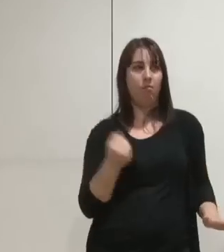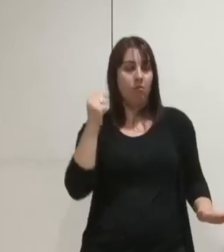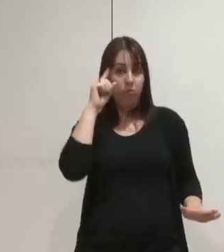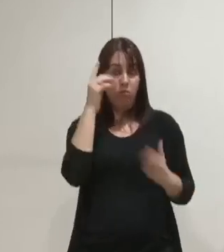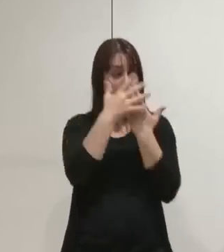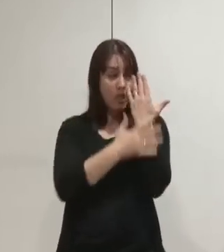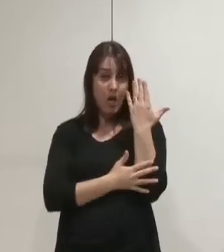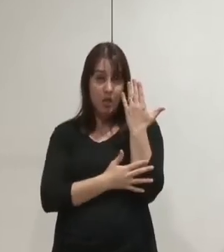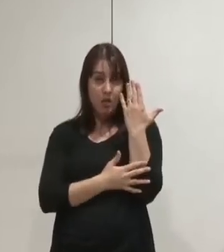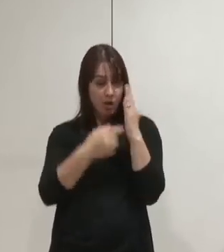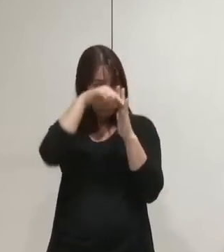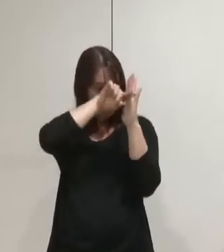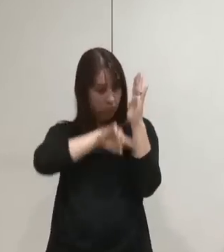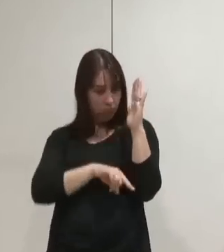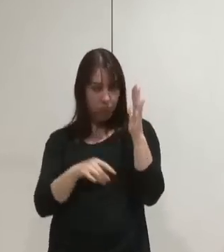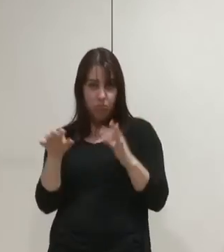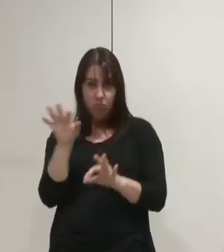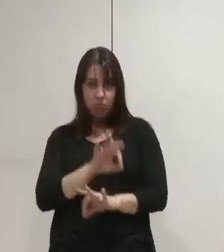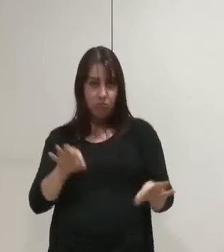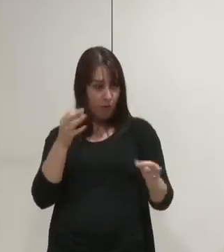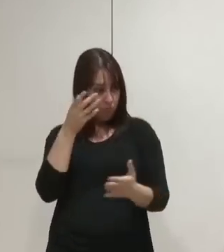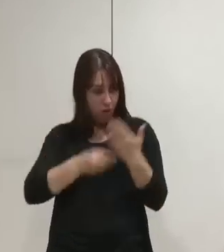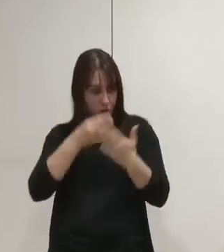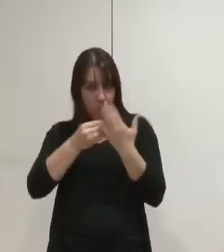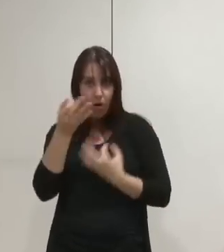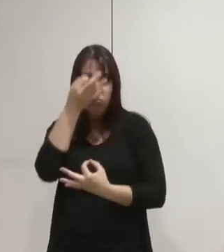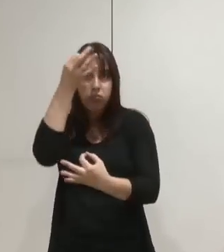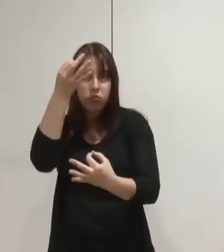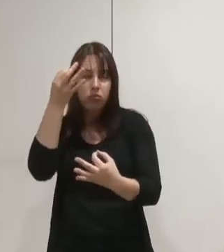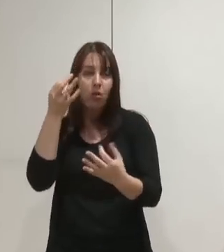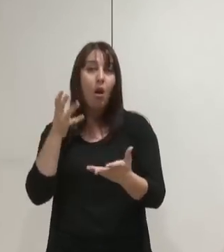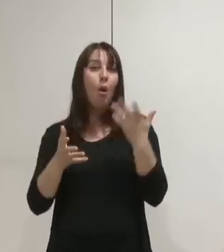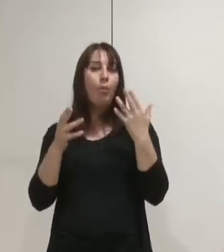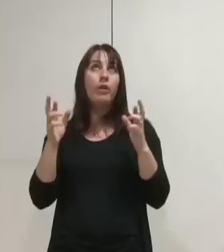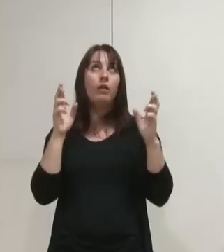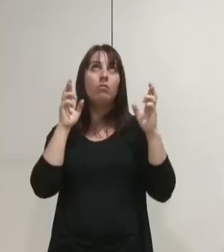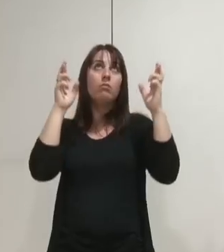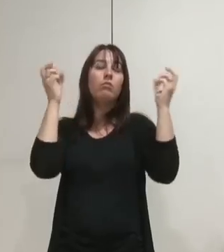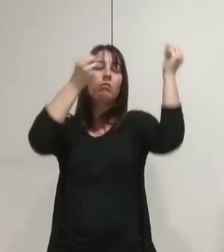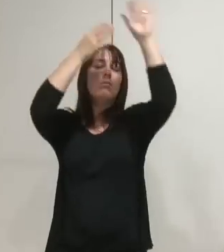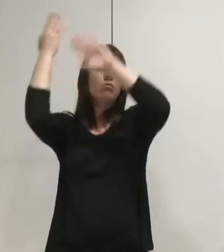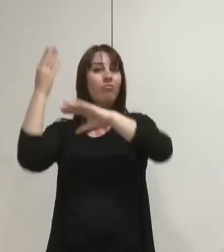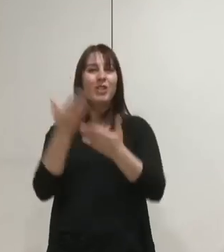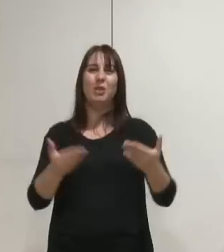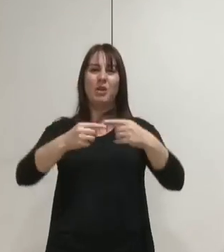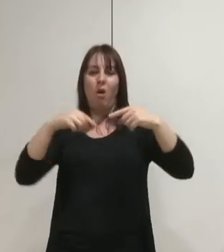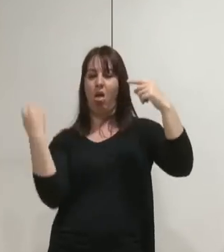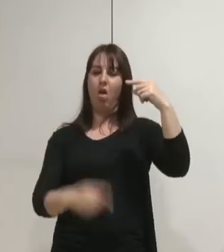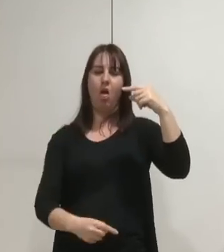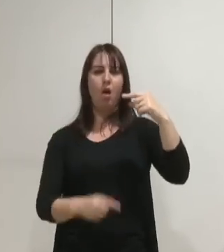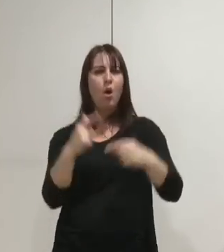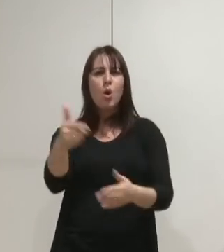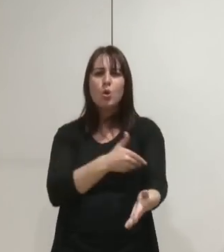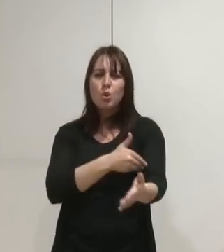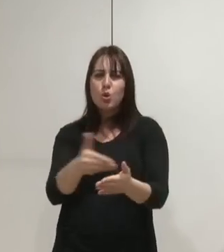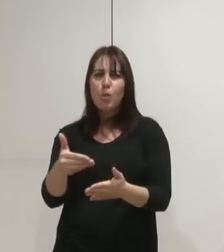ne sont nullement précisé on en est à espérer que on va passer d'une situation déficitaire qui est de 2